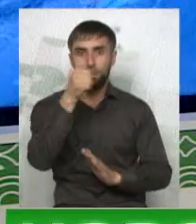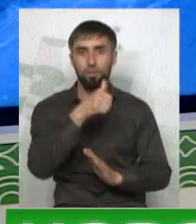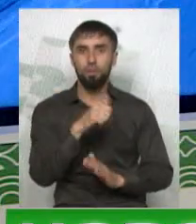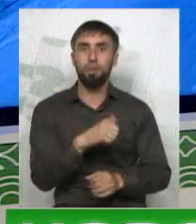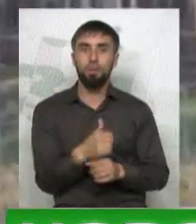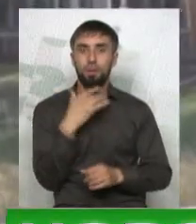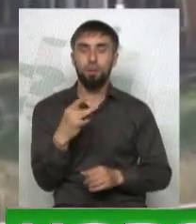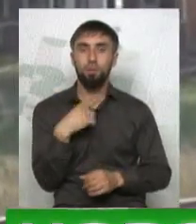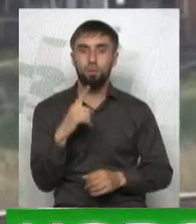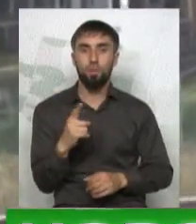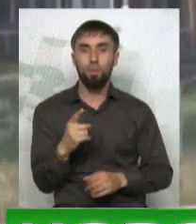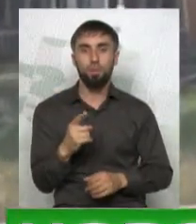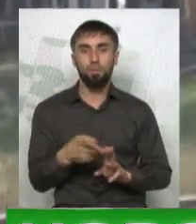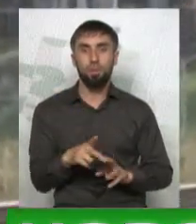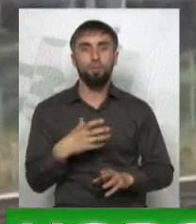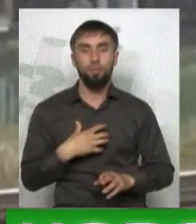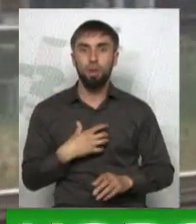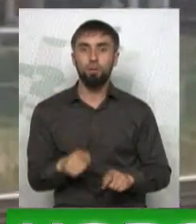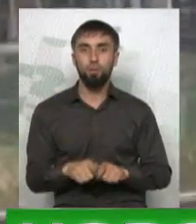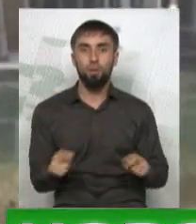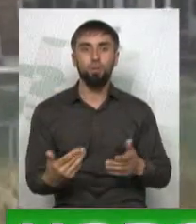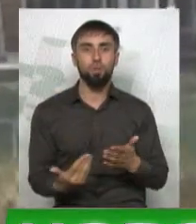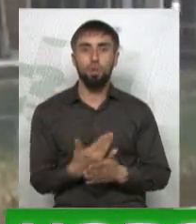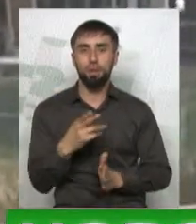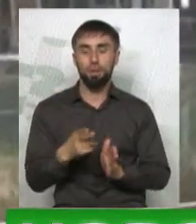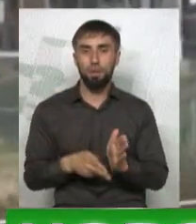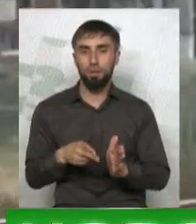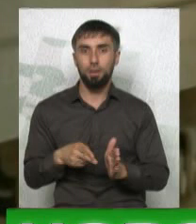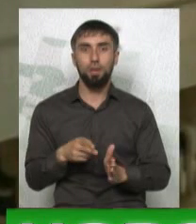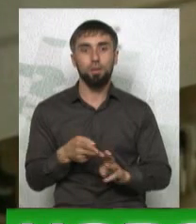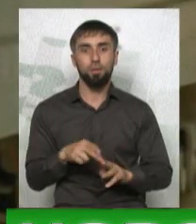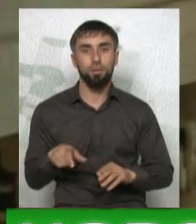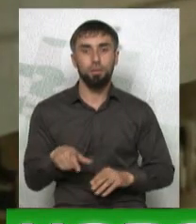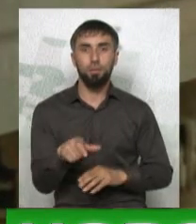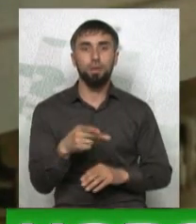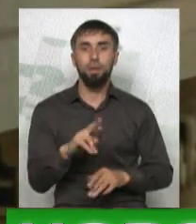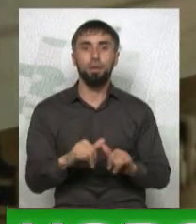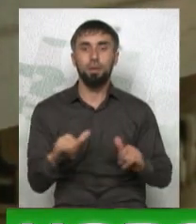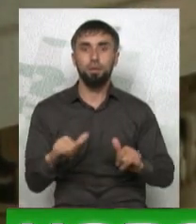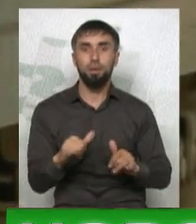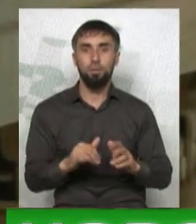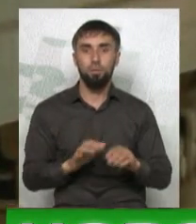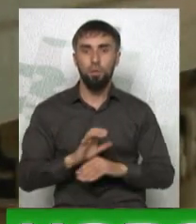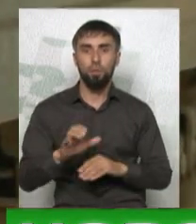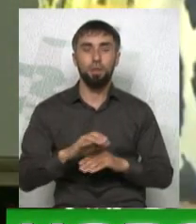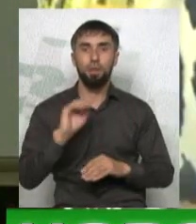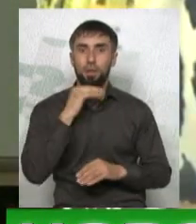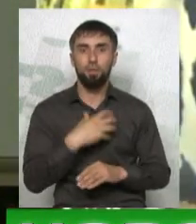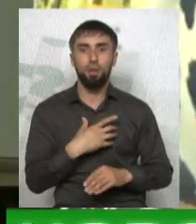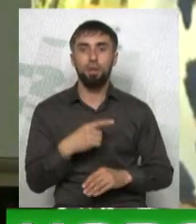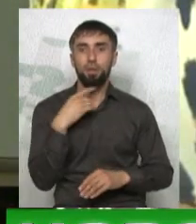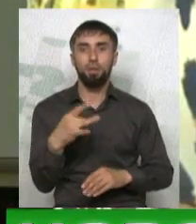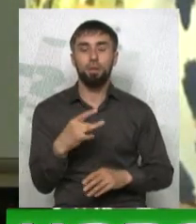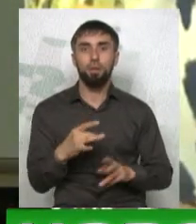глава Ингушетии отметил неоспоримую важность создания нового железнодорожного сообщения в первую очередь для развития промышленных и экономически важных